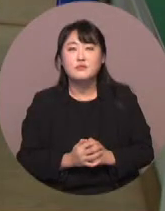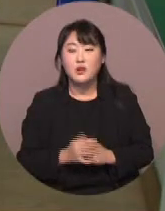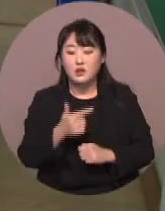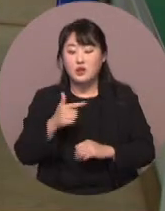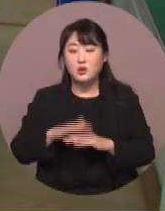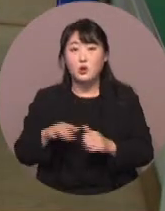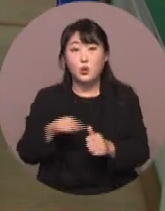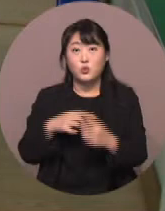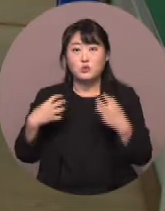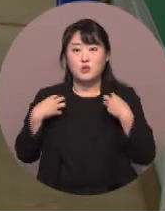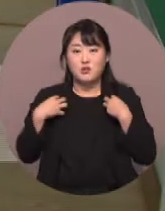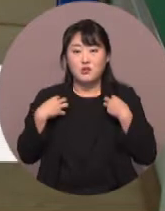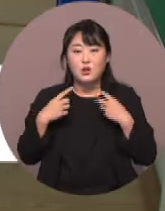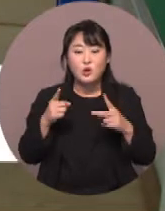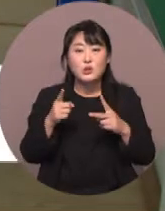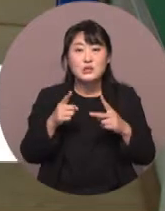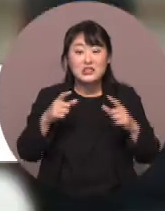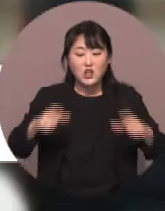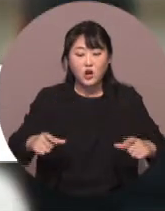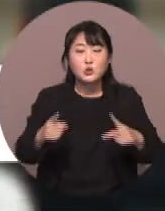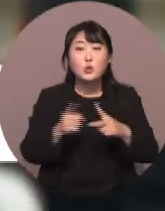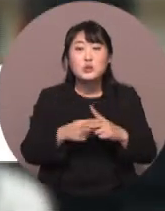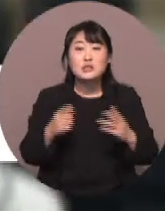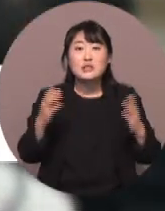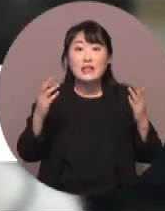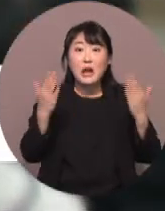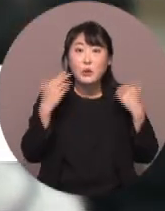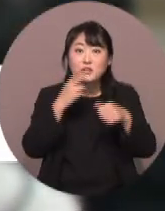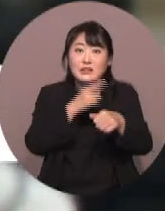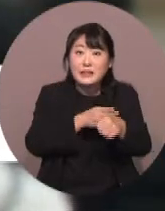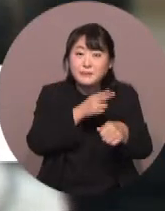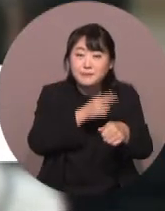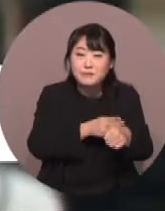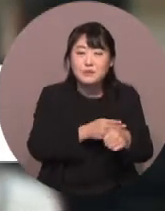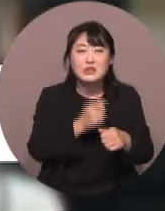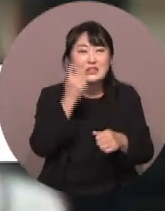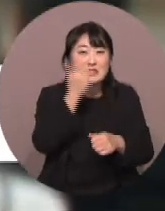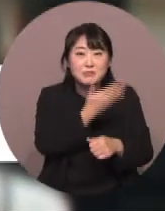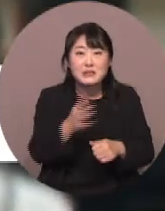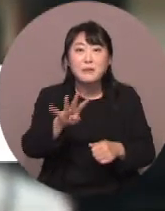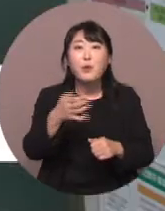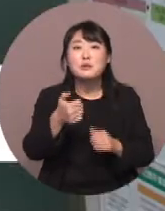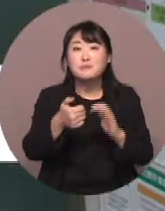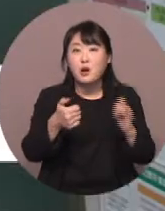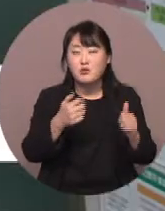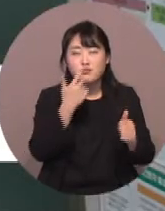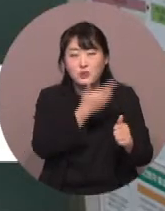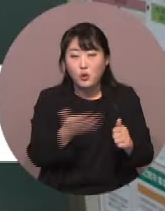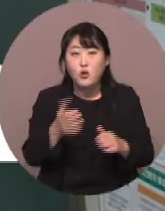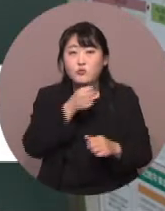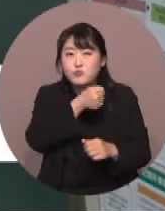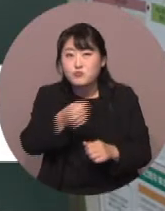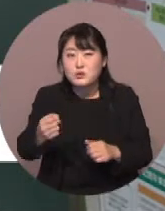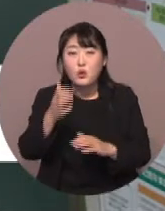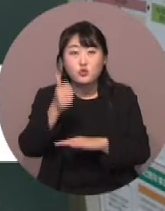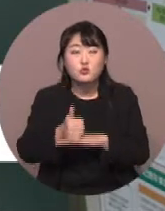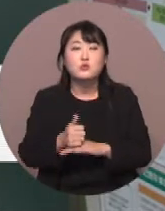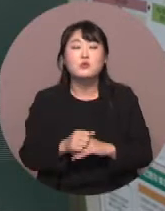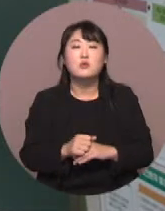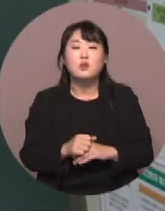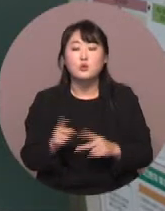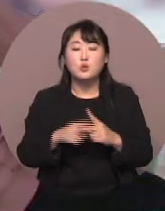대전교육청 의 지역 초등교사 450 명을 대상으로 설문조사한 2020 년 도 즉 코로나 192 후